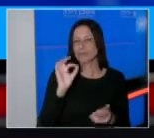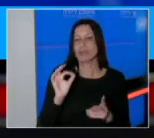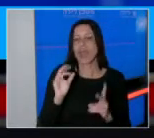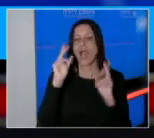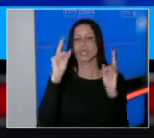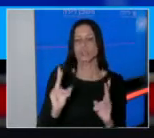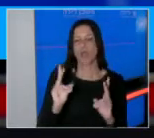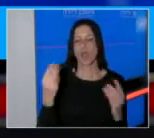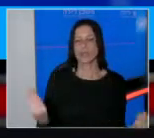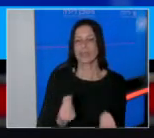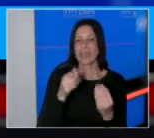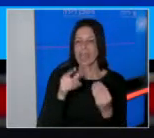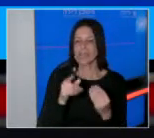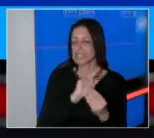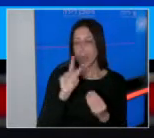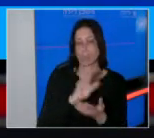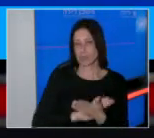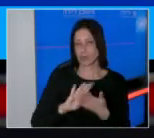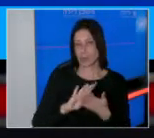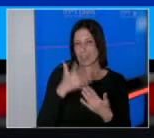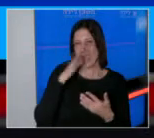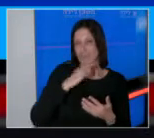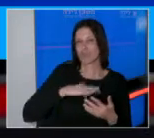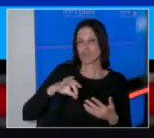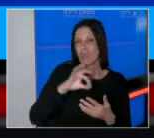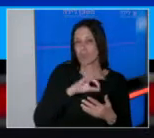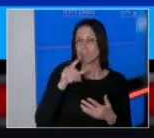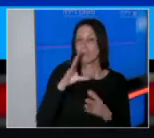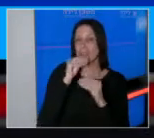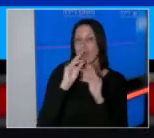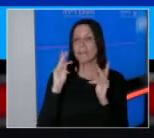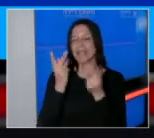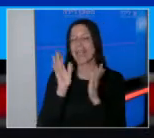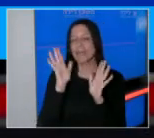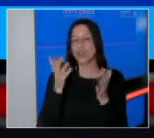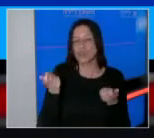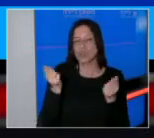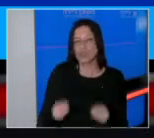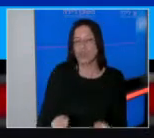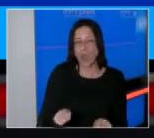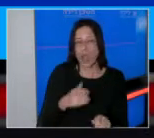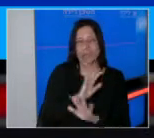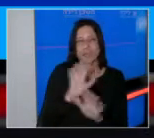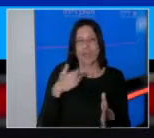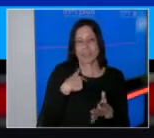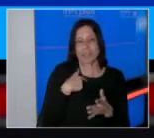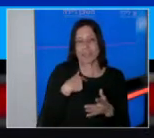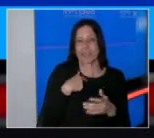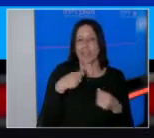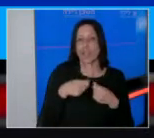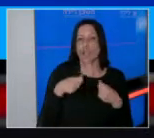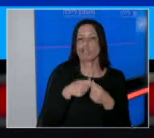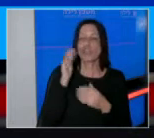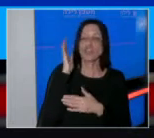לעצור את הדבר הזה. זה לא פשוט, גם בשבילנו, זה עדיין מדובר בקהילה מאוד סגורה, שגם לנו אין כל כך את הקשר הישיר